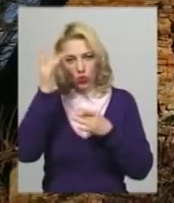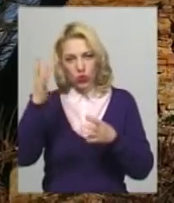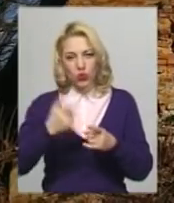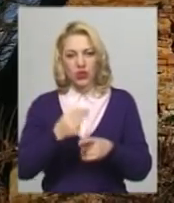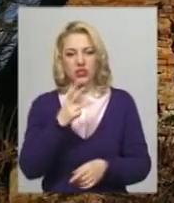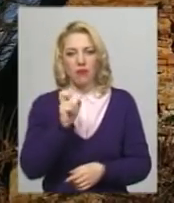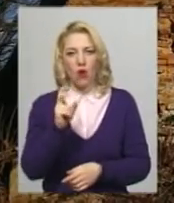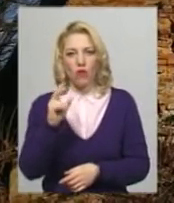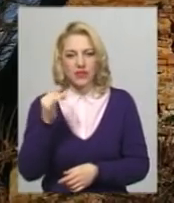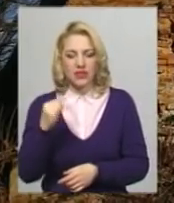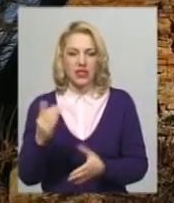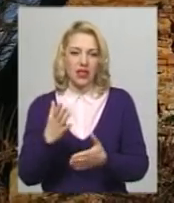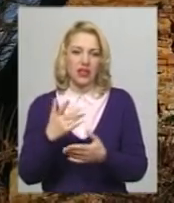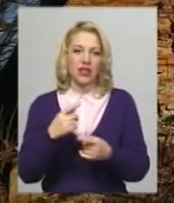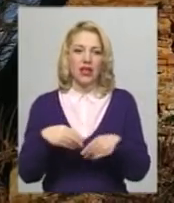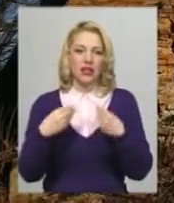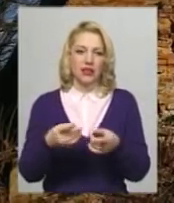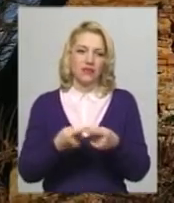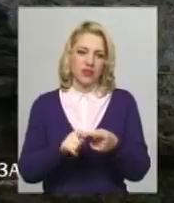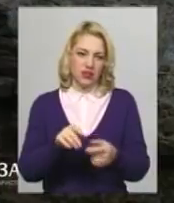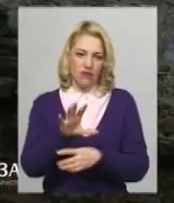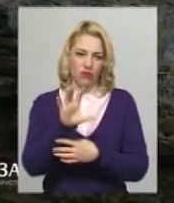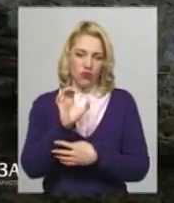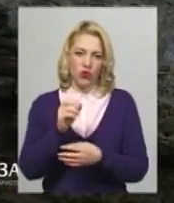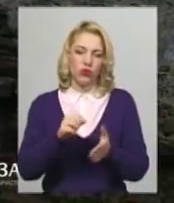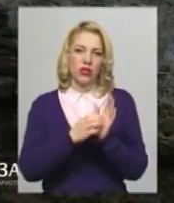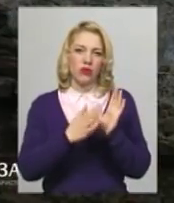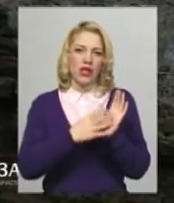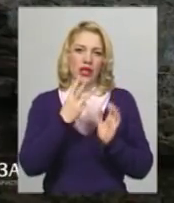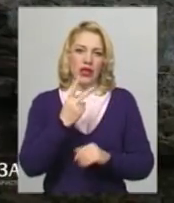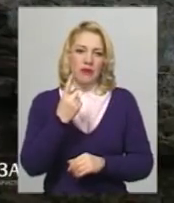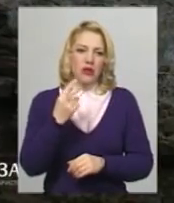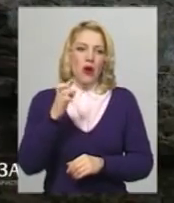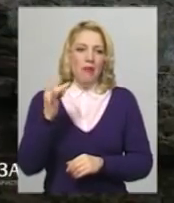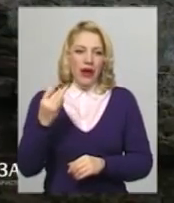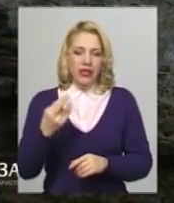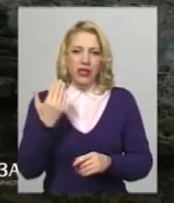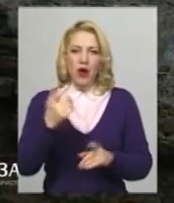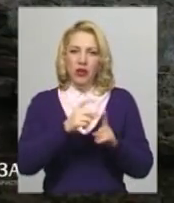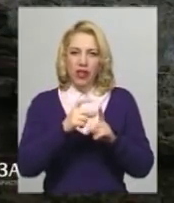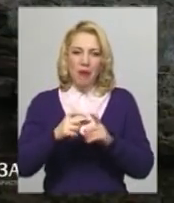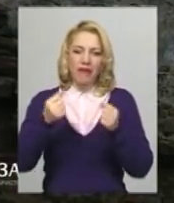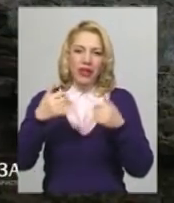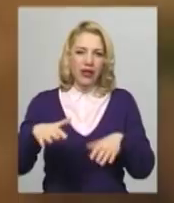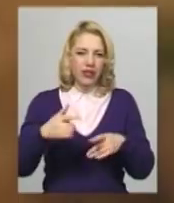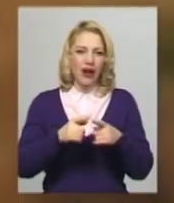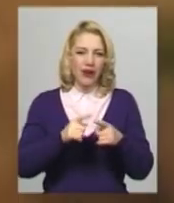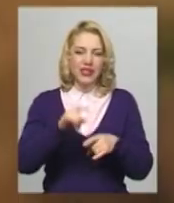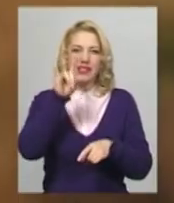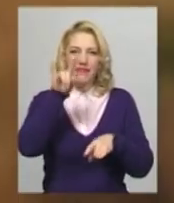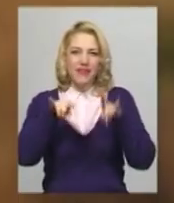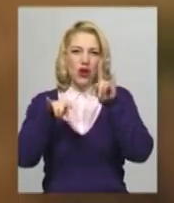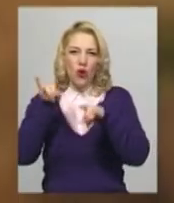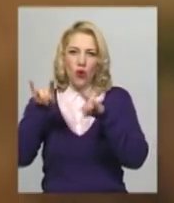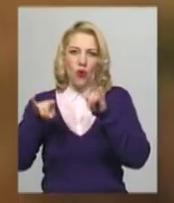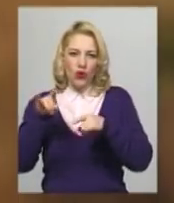Сергій Шпаковський, який надав на ці фотографії, датовані 31 березня. За його словами, втрачаються перемички віконних